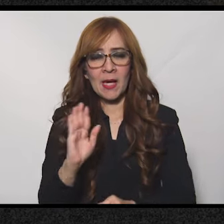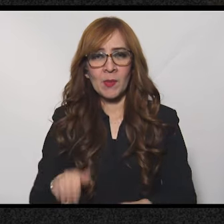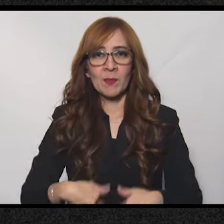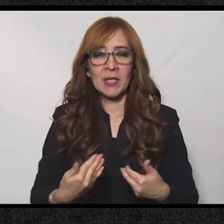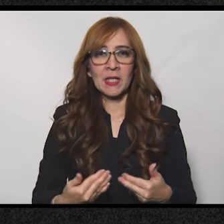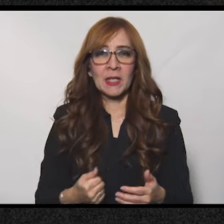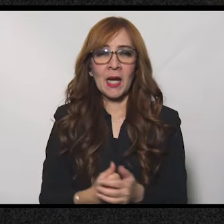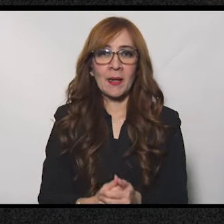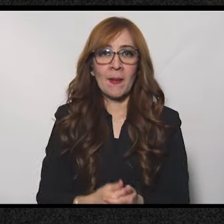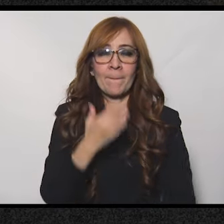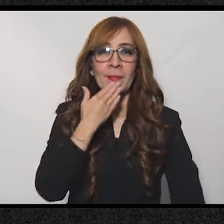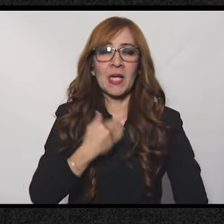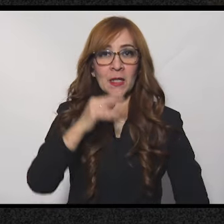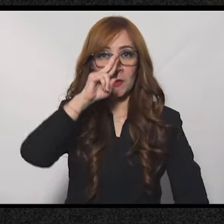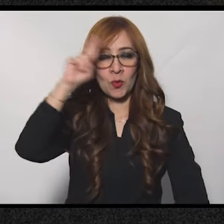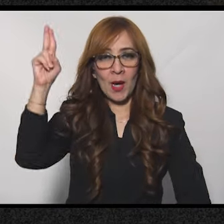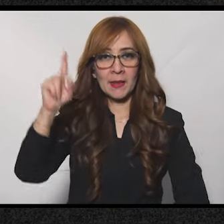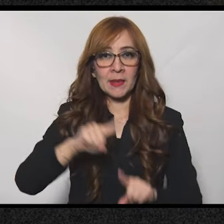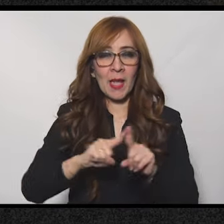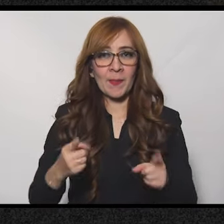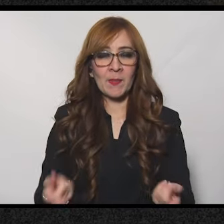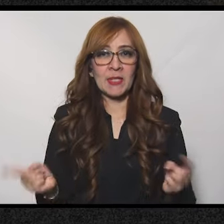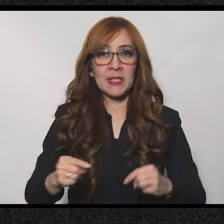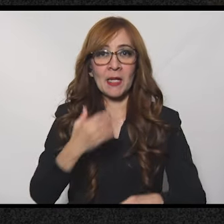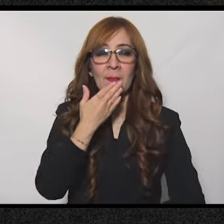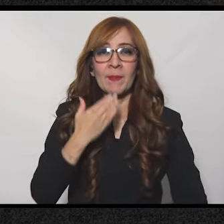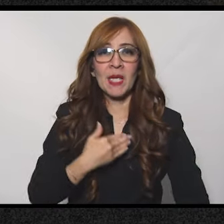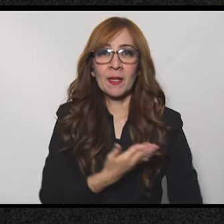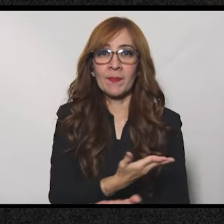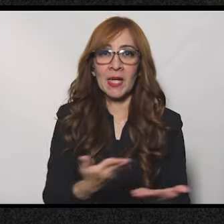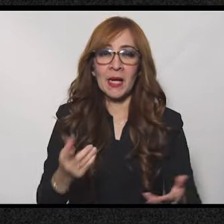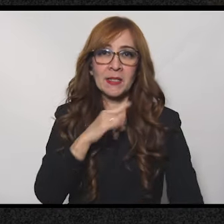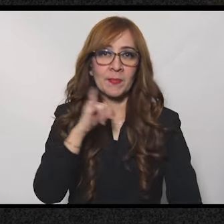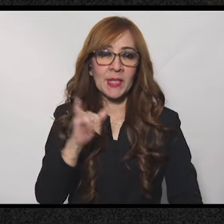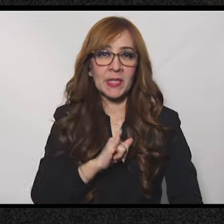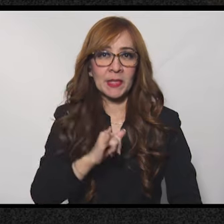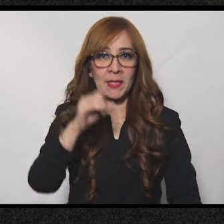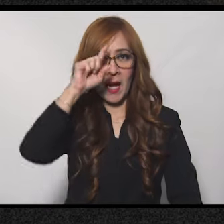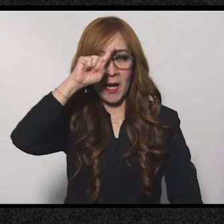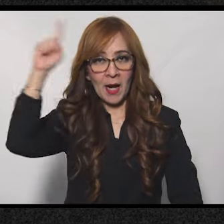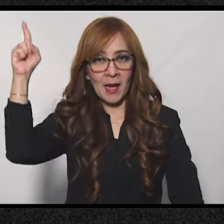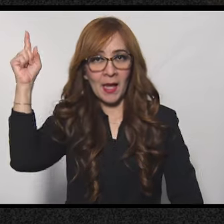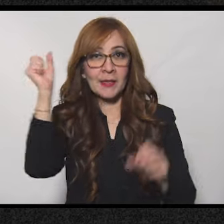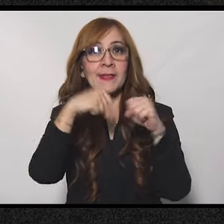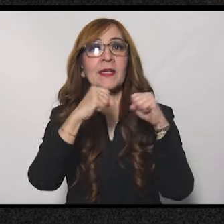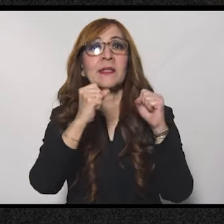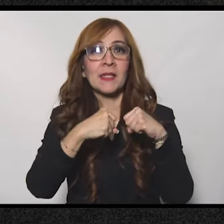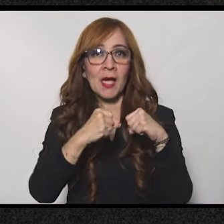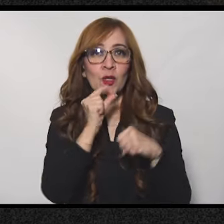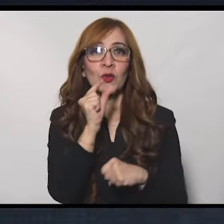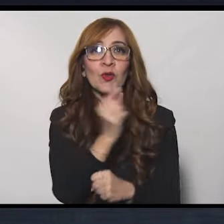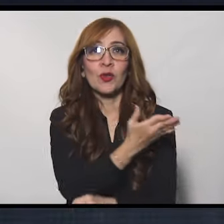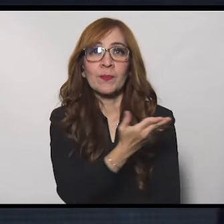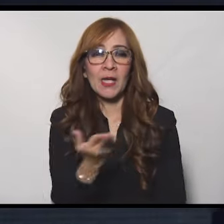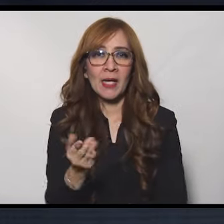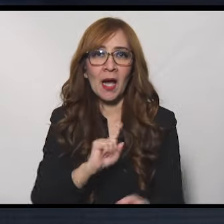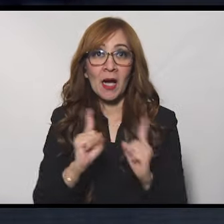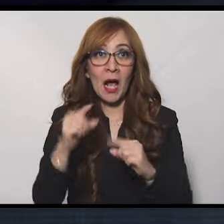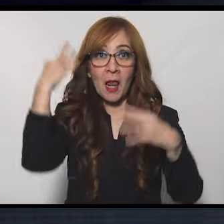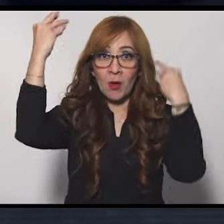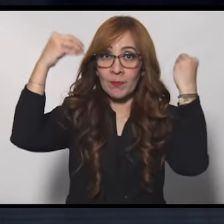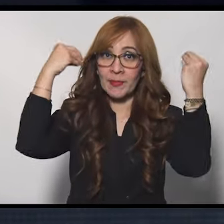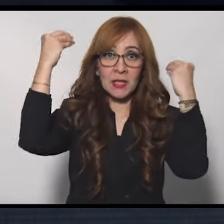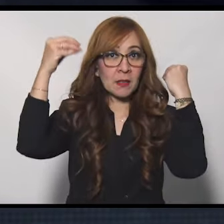Israel. Dialah yang menjadi milik pusaka mereka seperti yang dijanjikannya kepada mereka. Kalau bingung